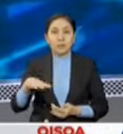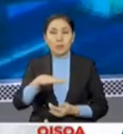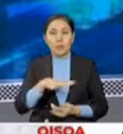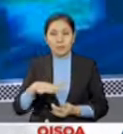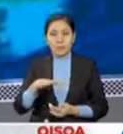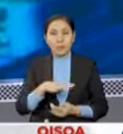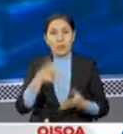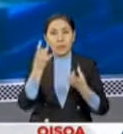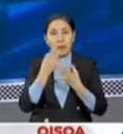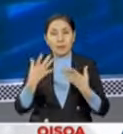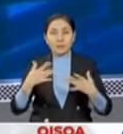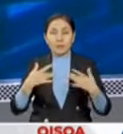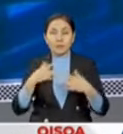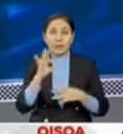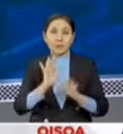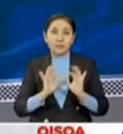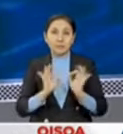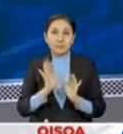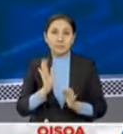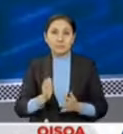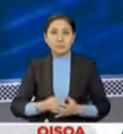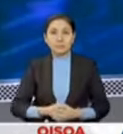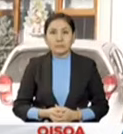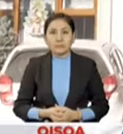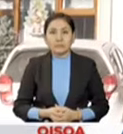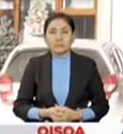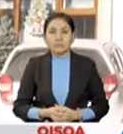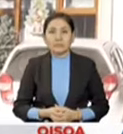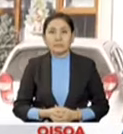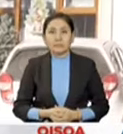o'tkazilgan ma'rifiy tadbir haqida so'z yuritadi.